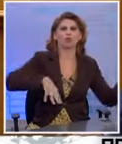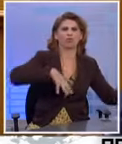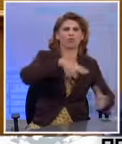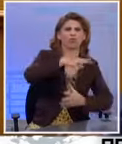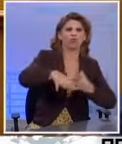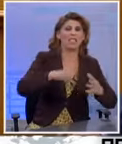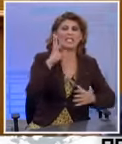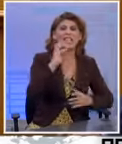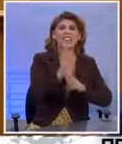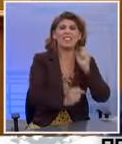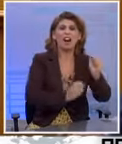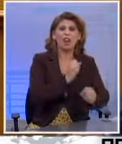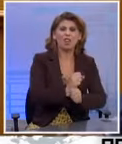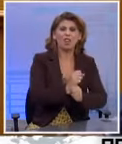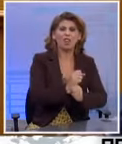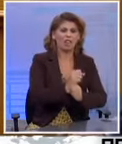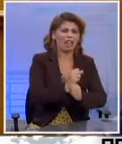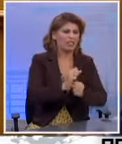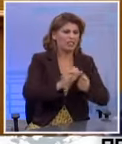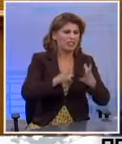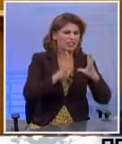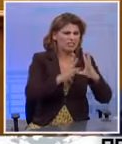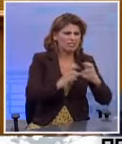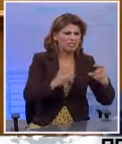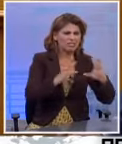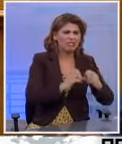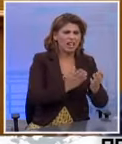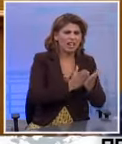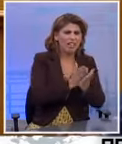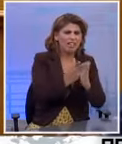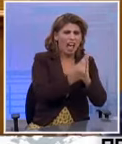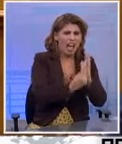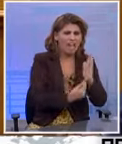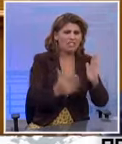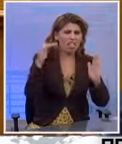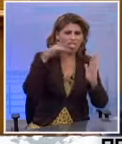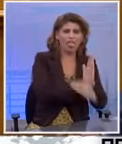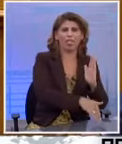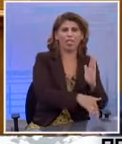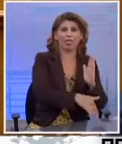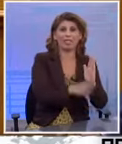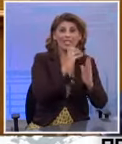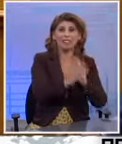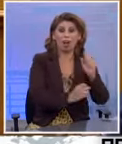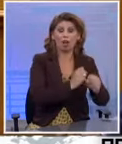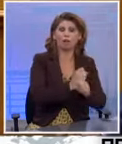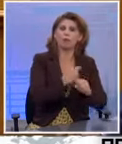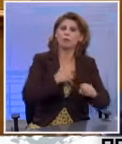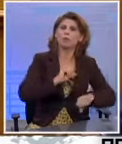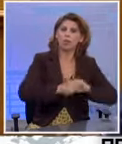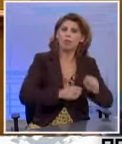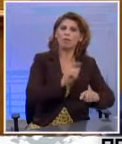και παρακμής κάθε θεσμού στον τόπο, κάθε ηθικής και κάθε αξίας, προσπαθούμε να βάλουμε μια τάξη σε αυτόν τον